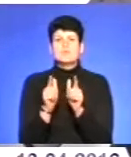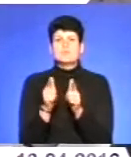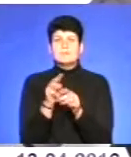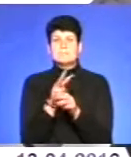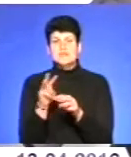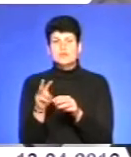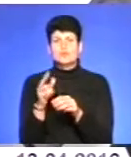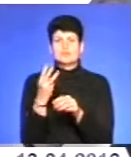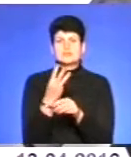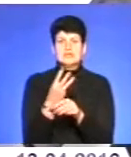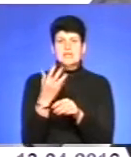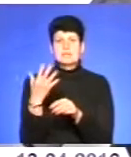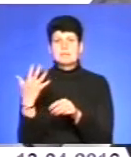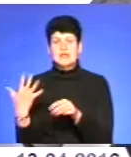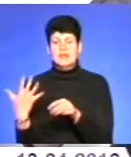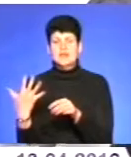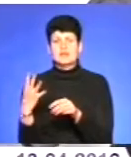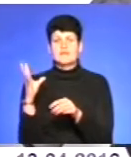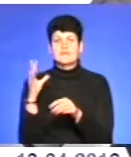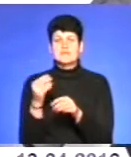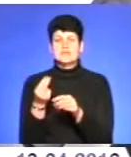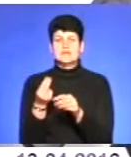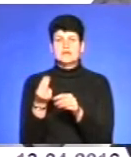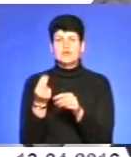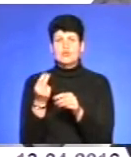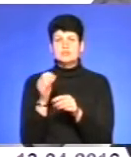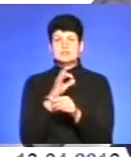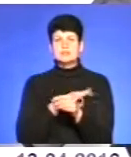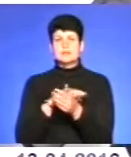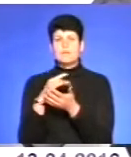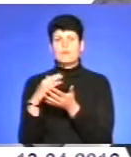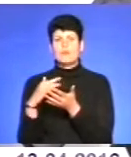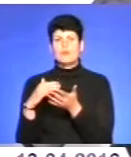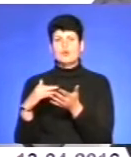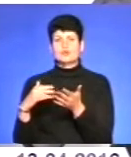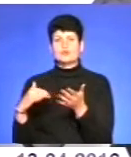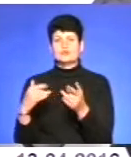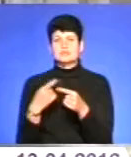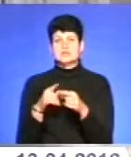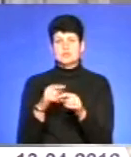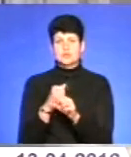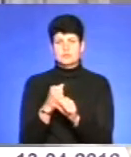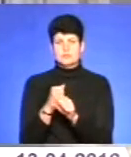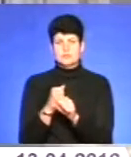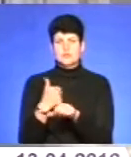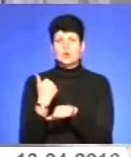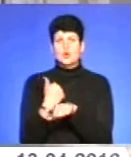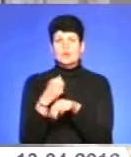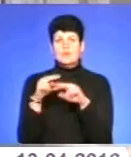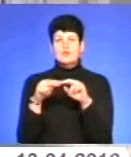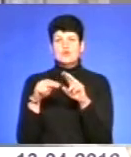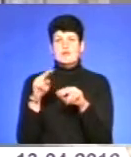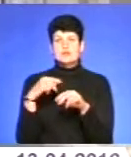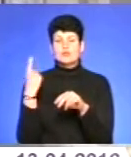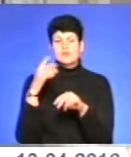мільйон, три, п'ять, і ці кошти використовувалися на продовження цих конкретних робіт. Головний будівельник